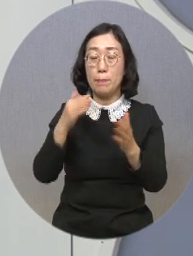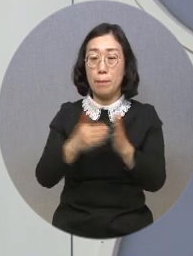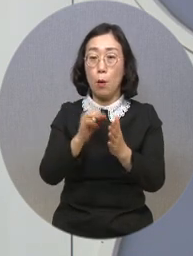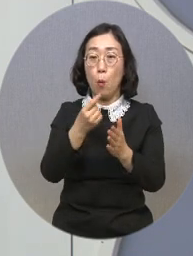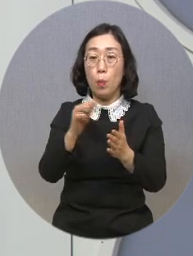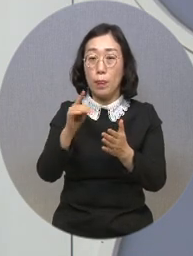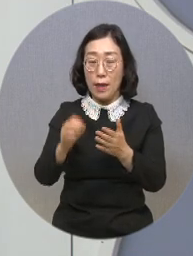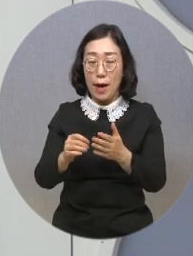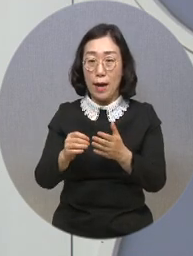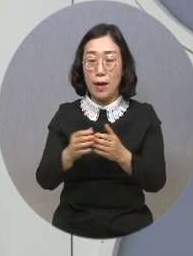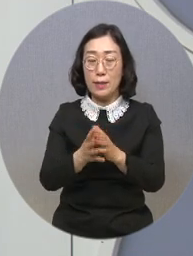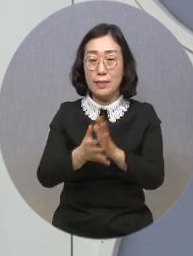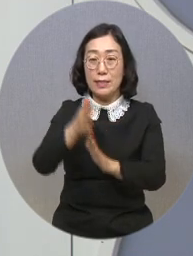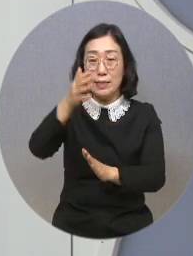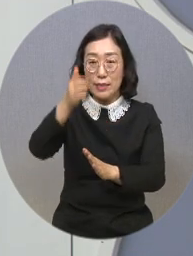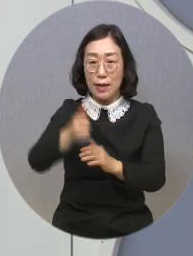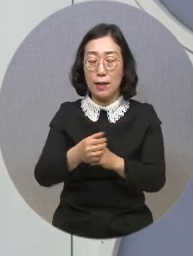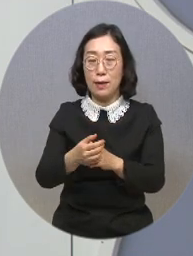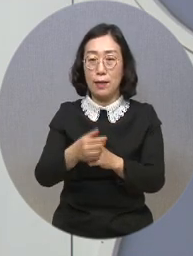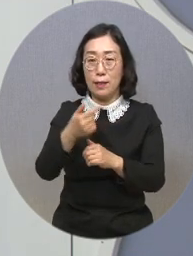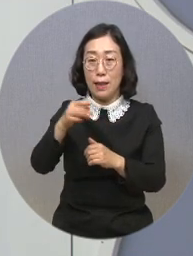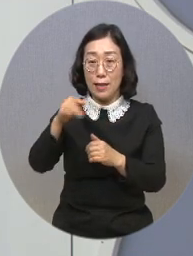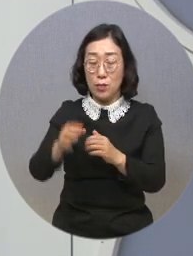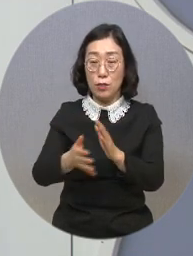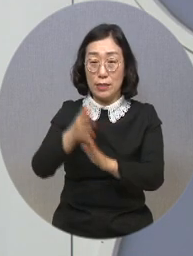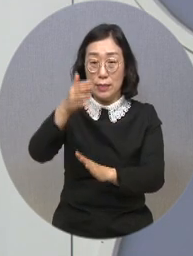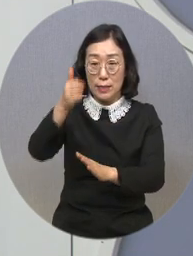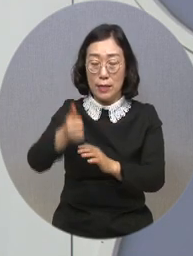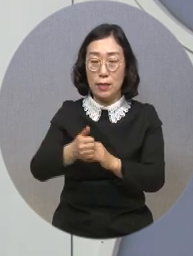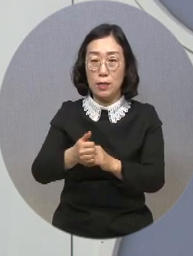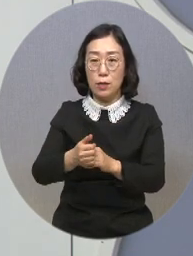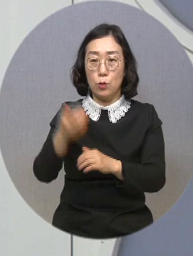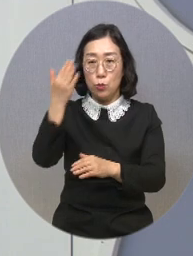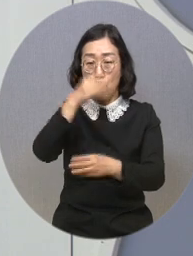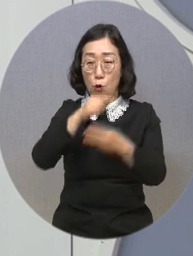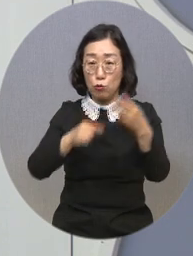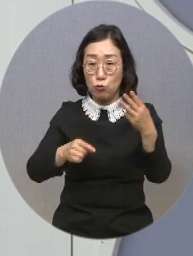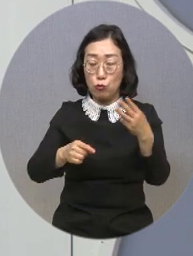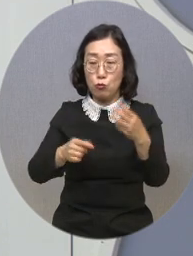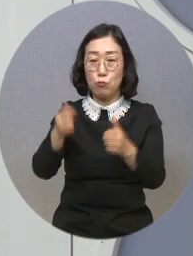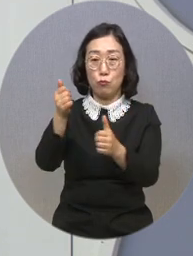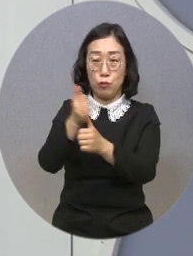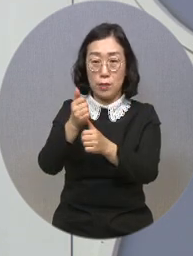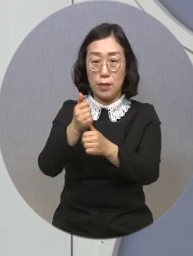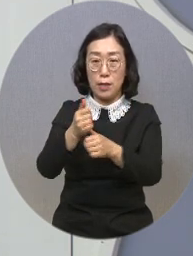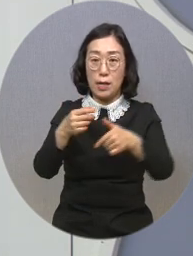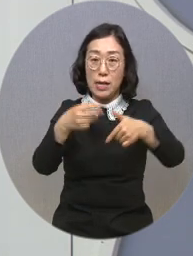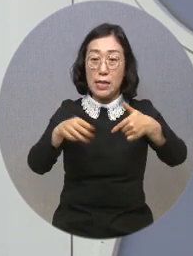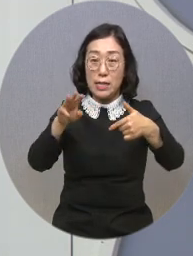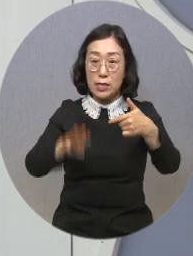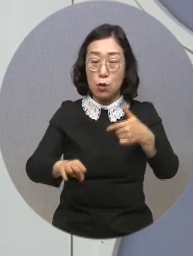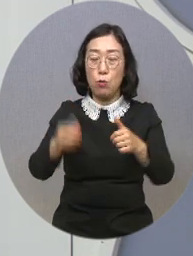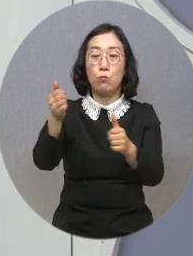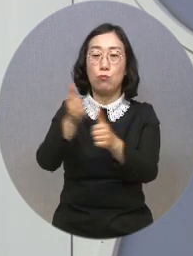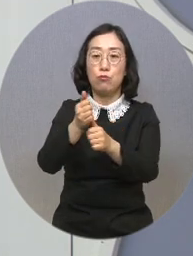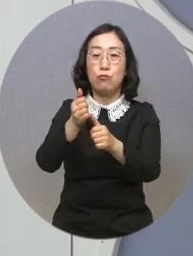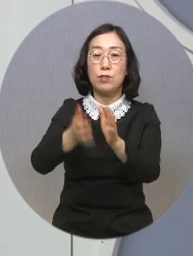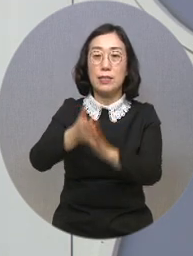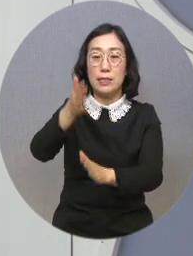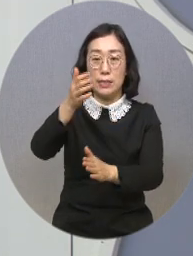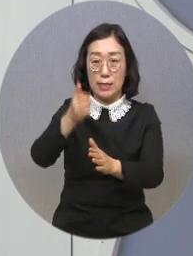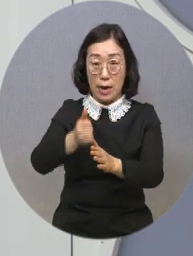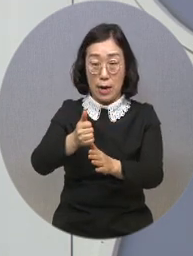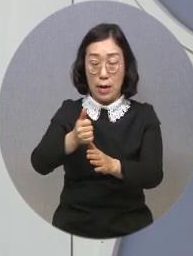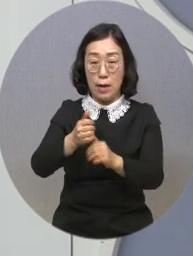온양시장, 대천시장, 또 저희 고향인 청주 부시장, 또 인천 부시장까지 30년